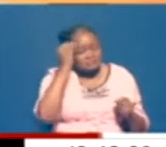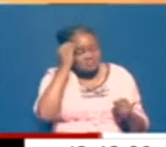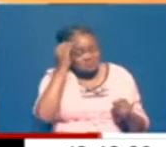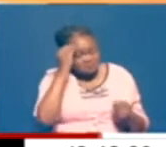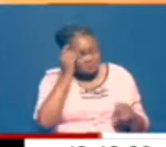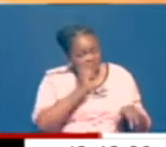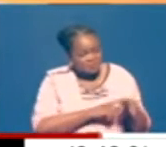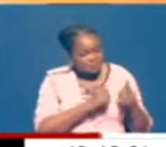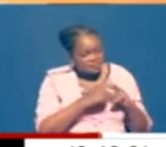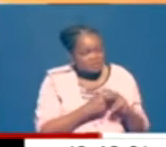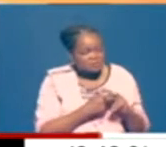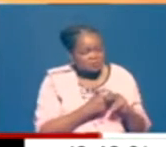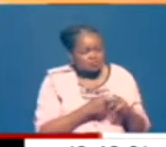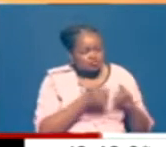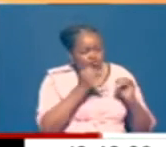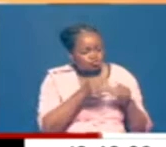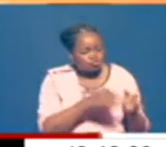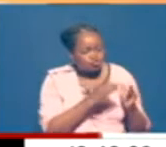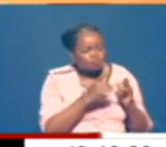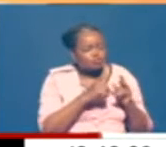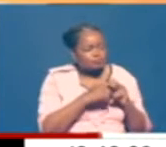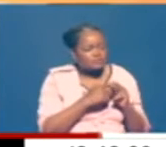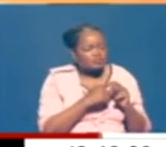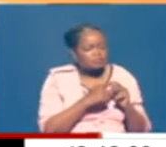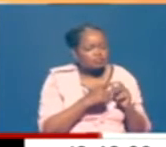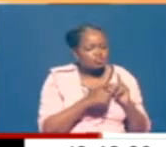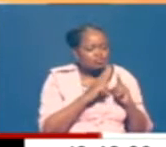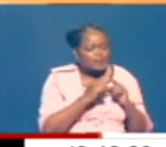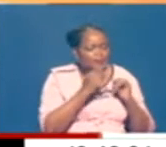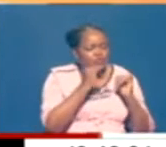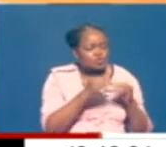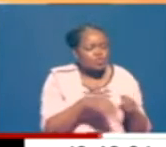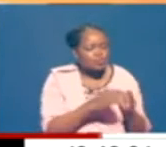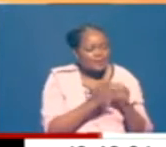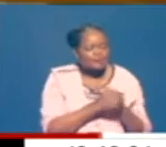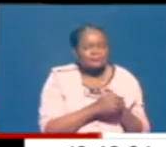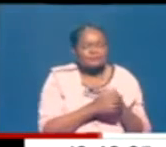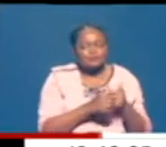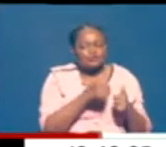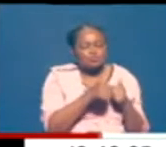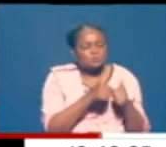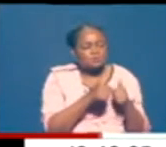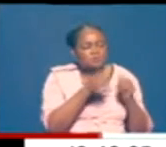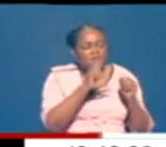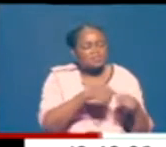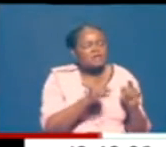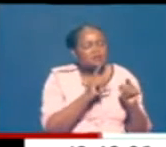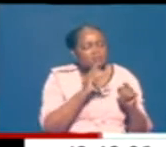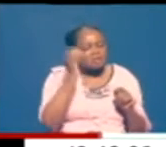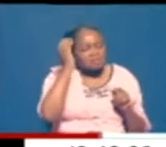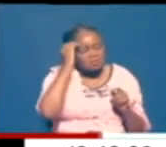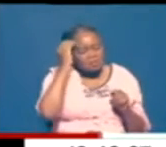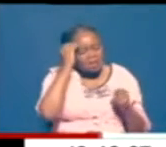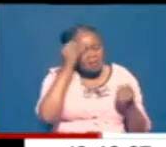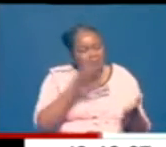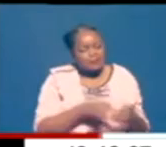pengine mchakato mpya ama kuanza kujaribu kuangazia njia mpya? Ni kipi ambacho wanastahili kuwa wamejifunza kwa sasa hivi?